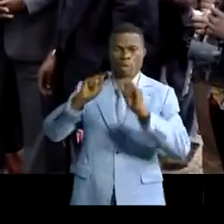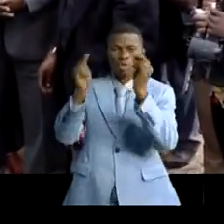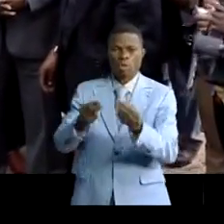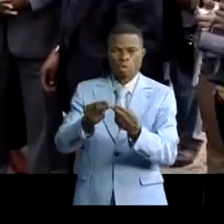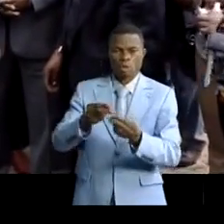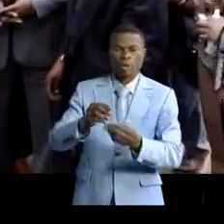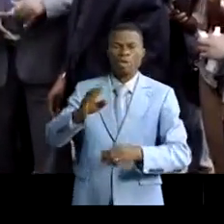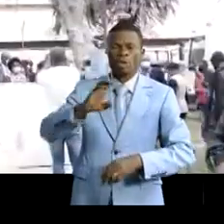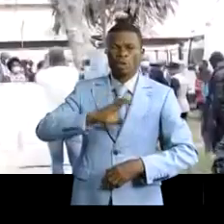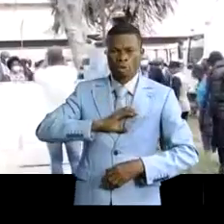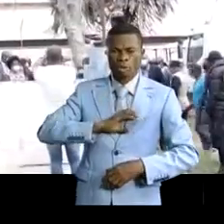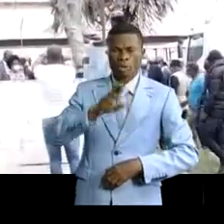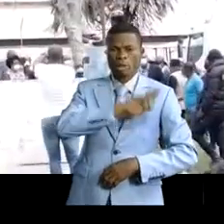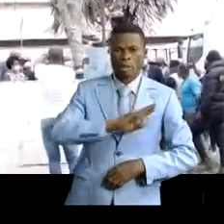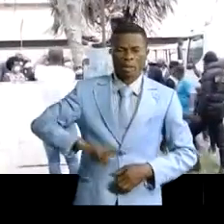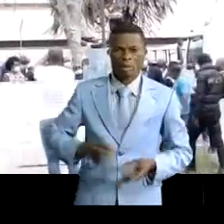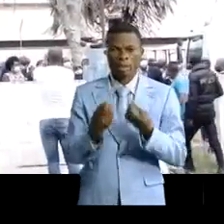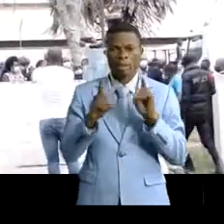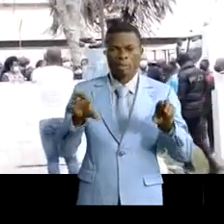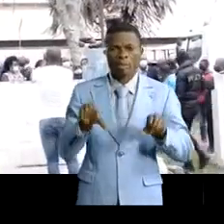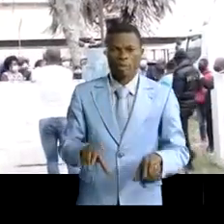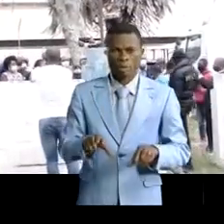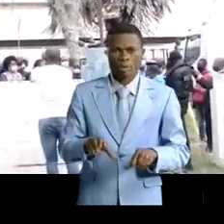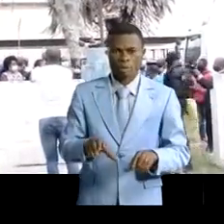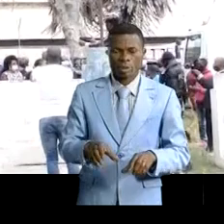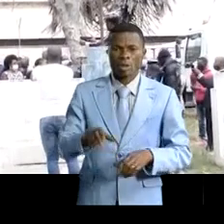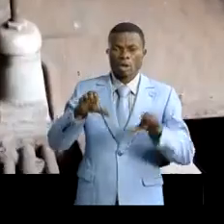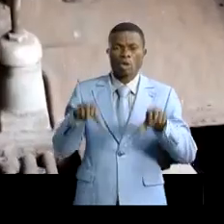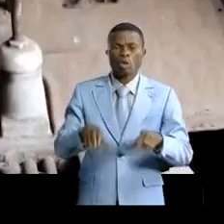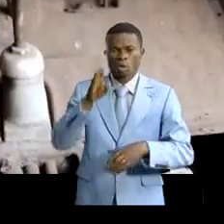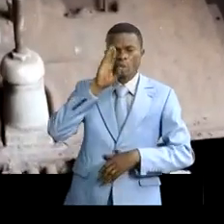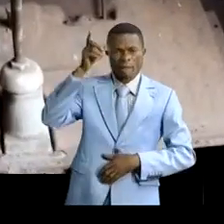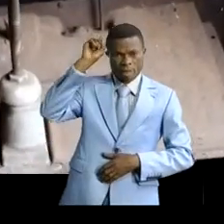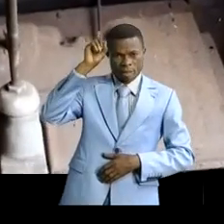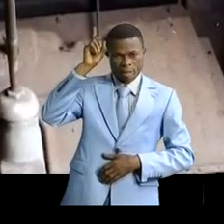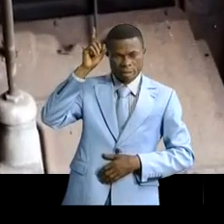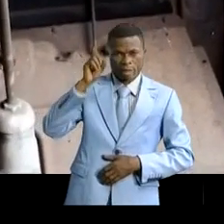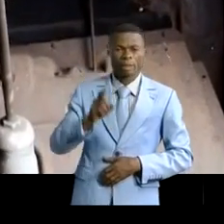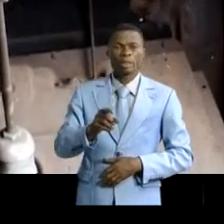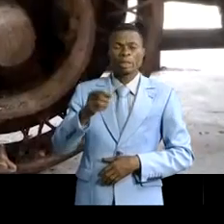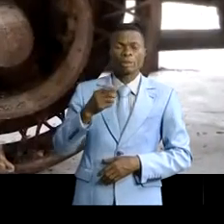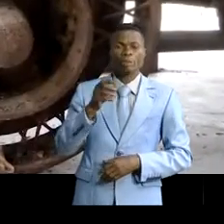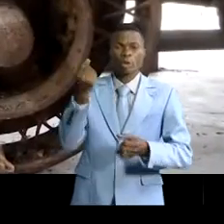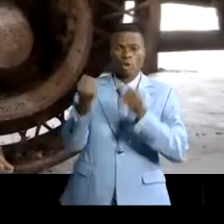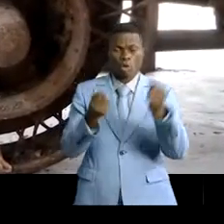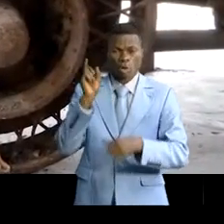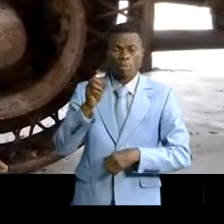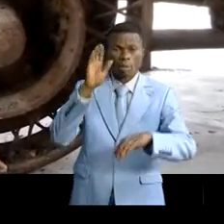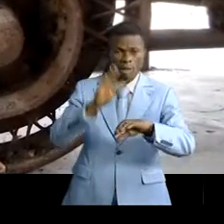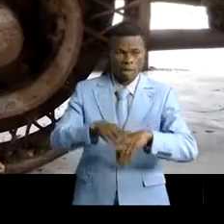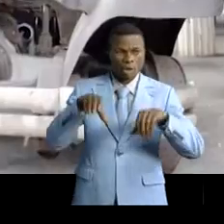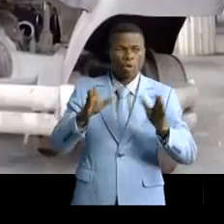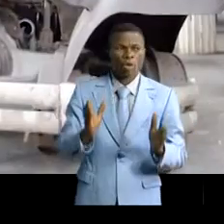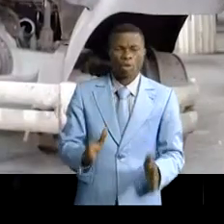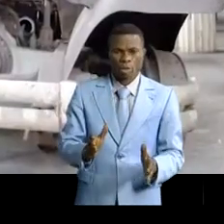la gendarmerie en République démocratique du Congo, Congo belge à l'époque. L'épave du tout premier véhicule à avoir foulé le sol